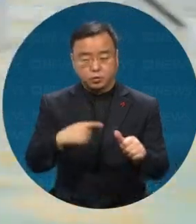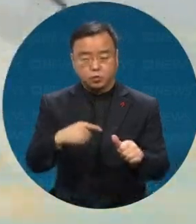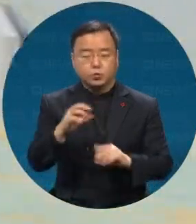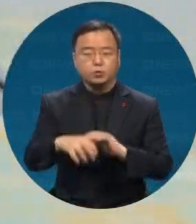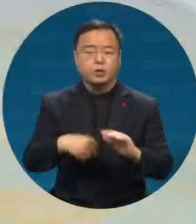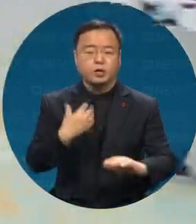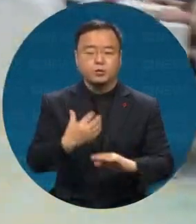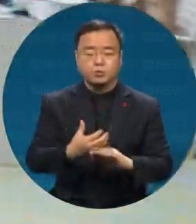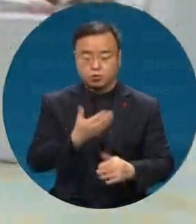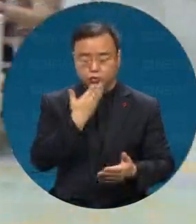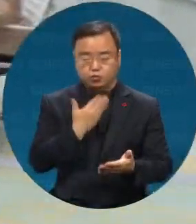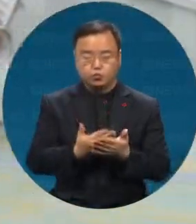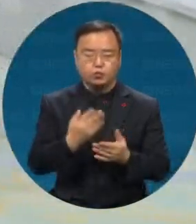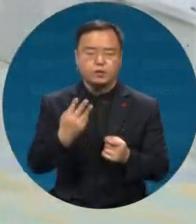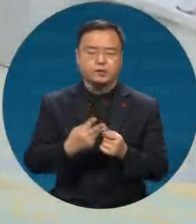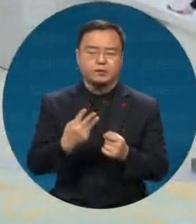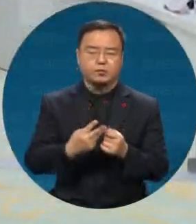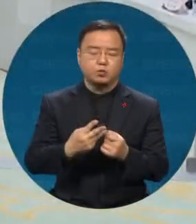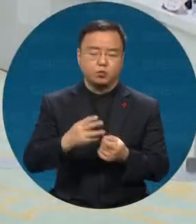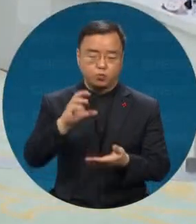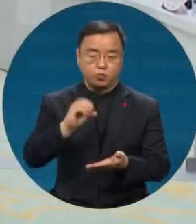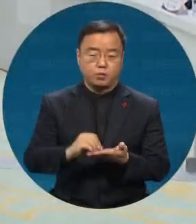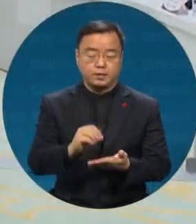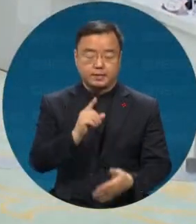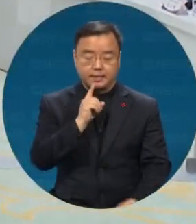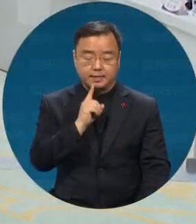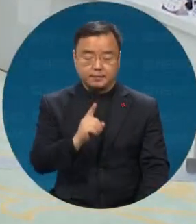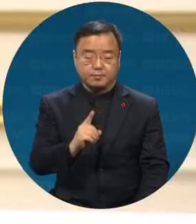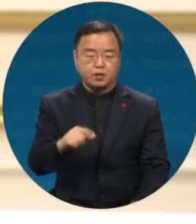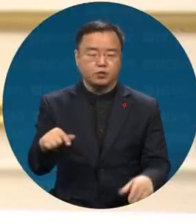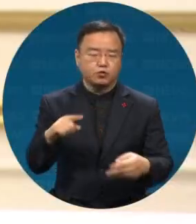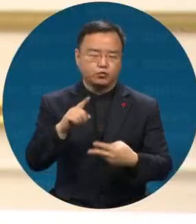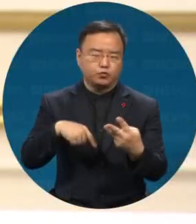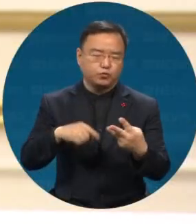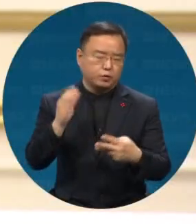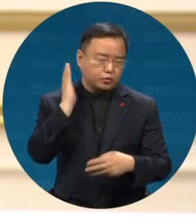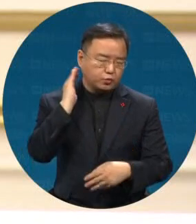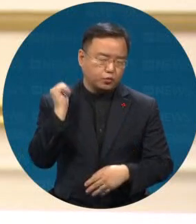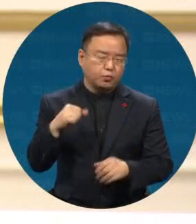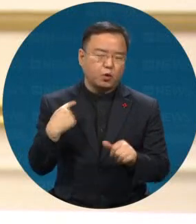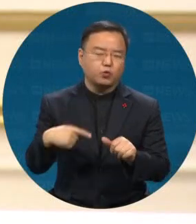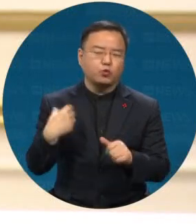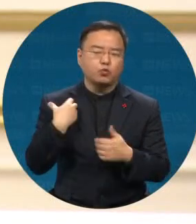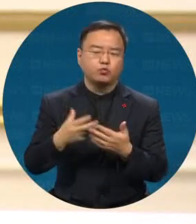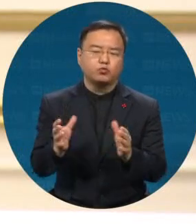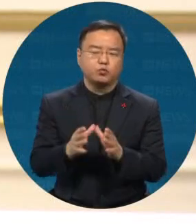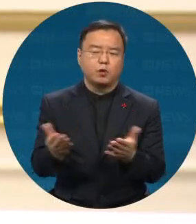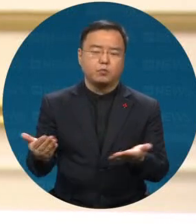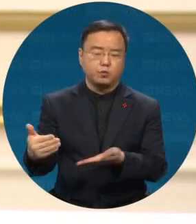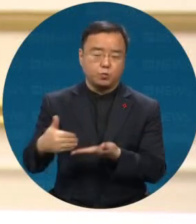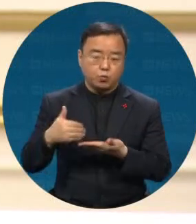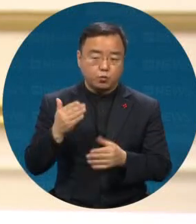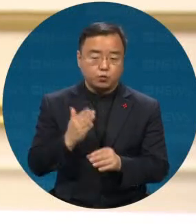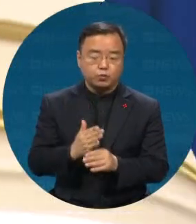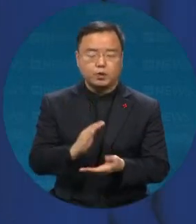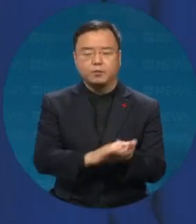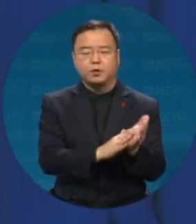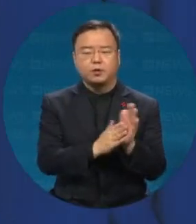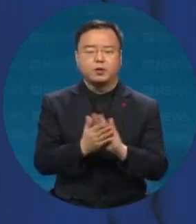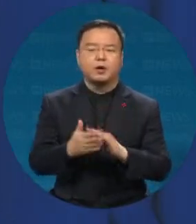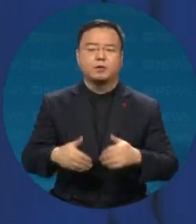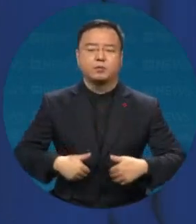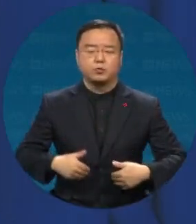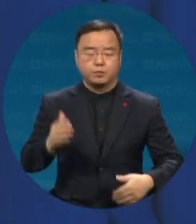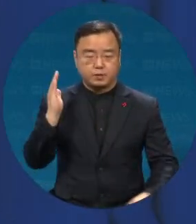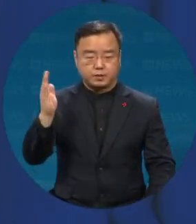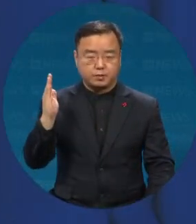3대 개혁과제 가운데 하나로 꼽은 윤석열 대통령은 교육부 업무보고를 받으면서도 변화를 강조했습니다 국가